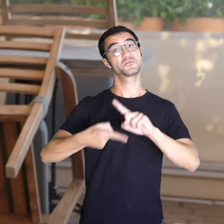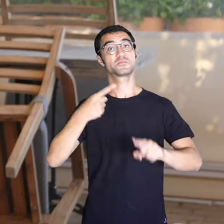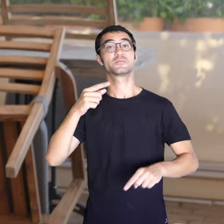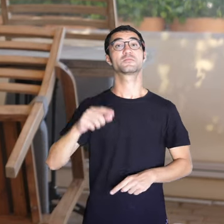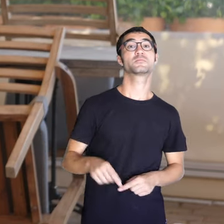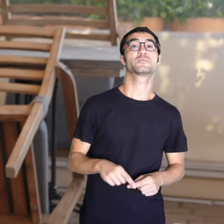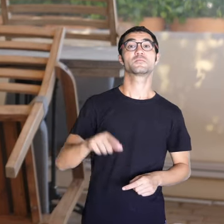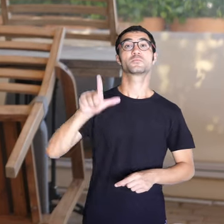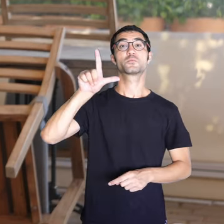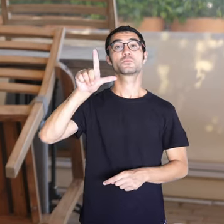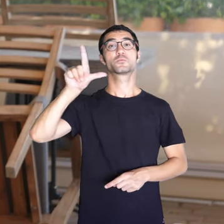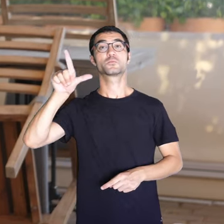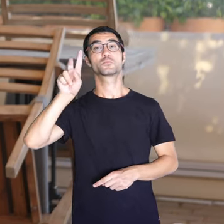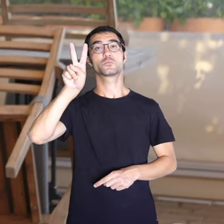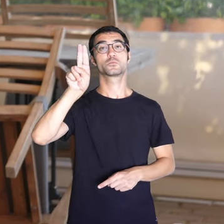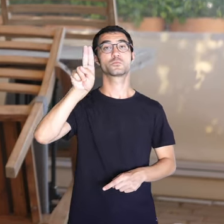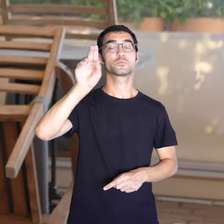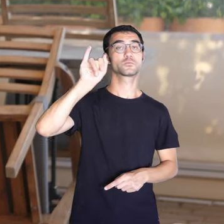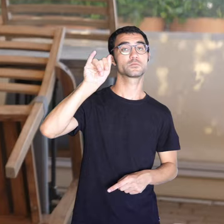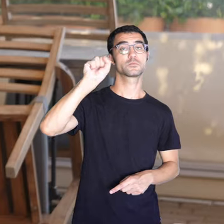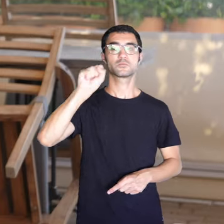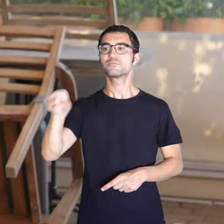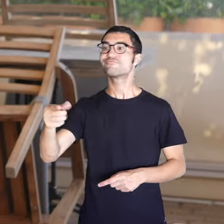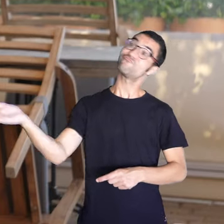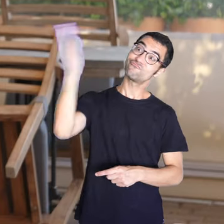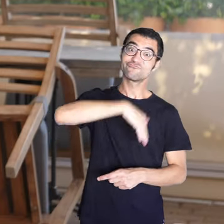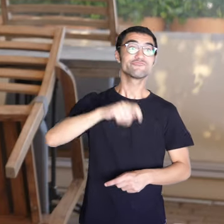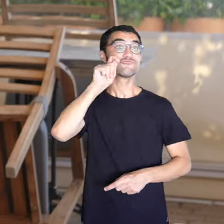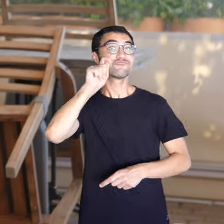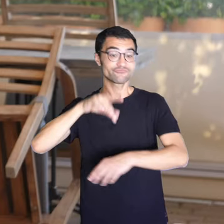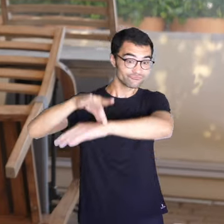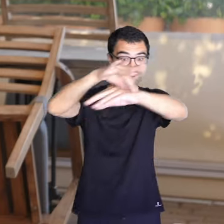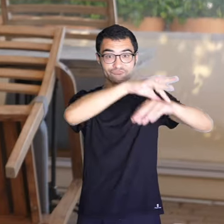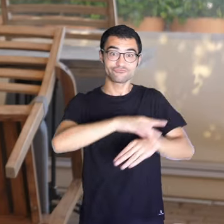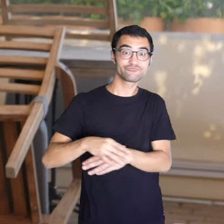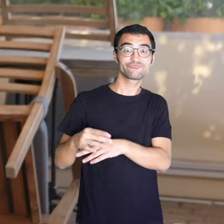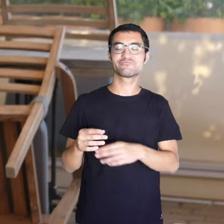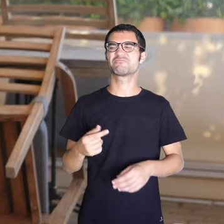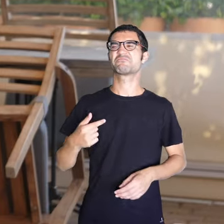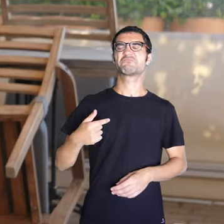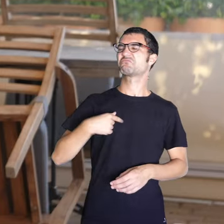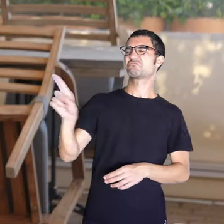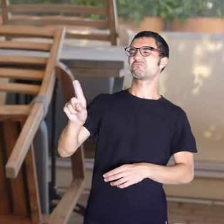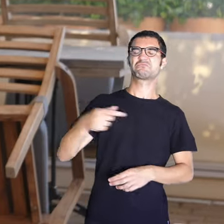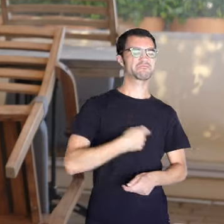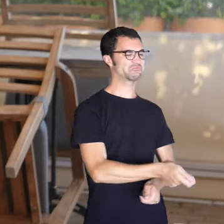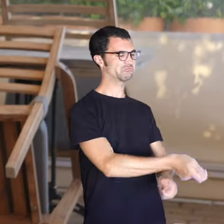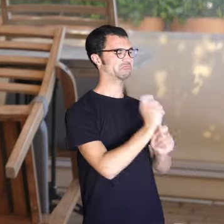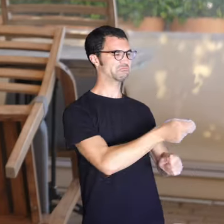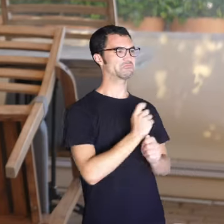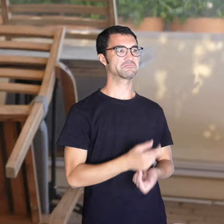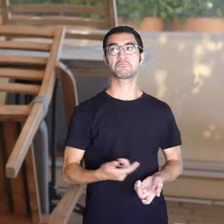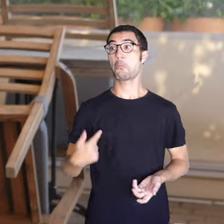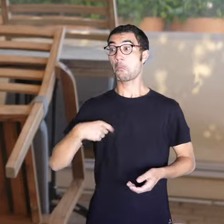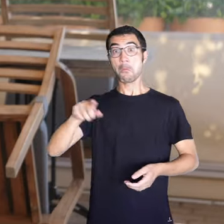vol venir? No, Lluís, ja estic bé pescat. Diu, ui, ara faràs feina, només n'hi ha s'acabava